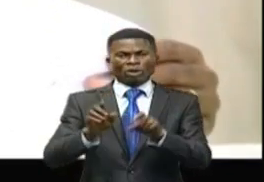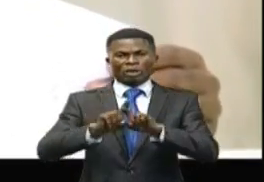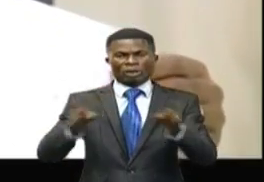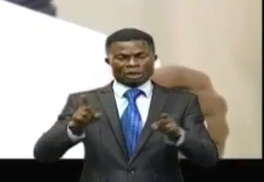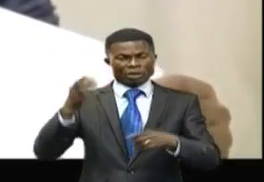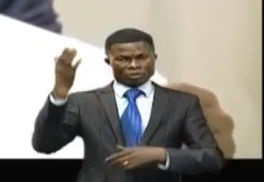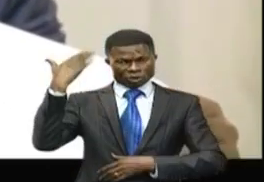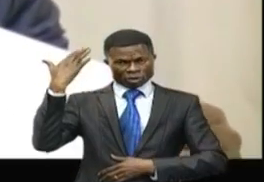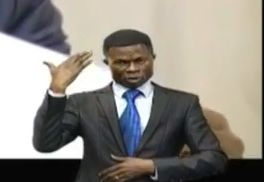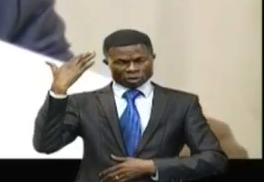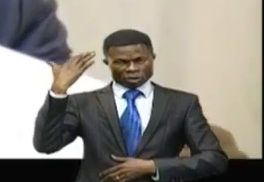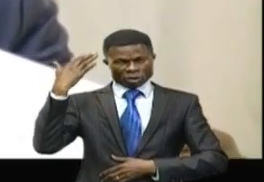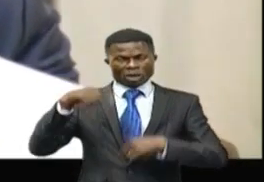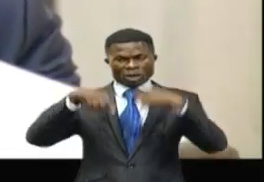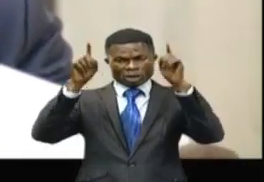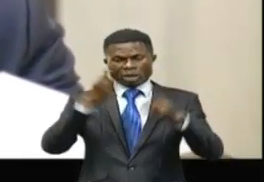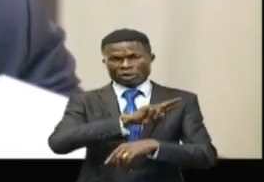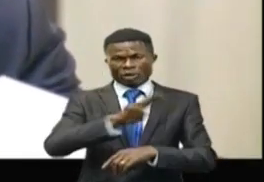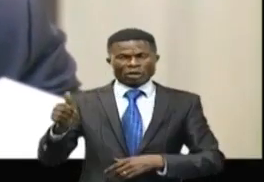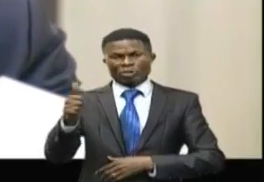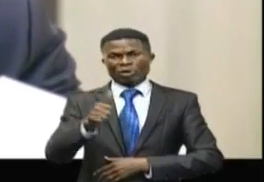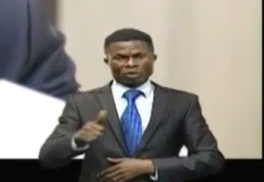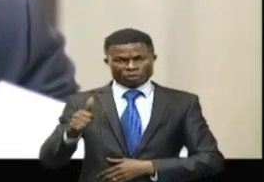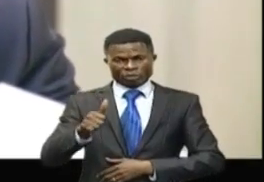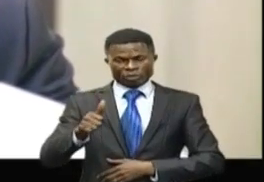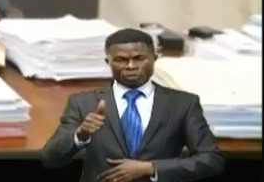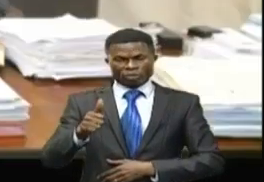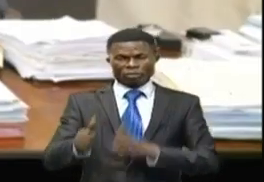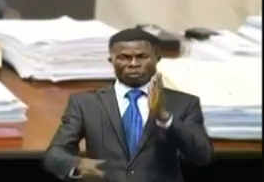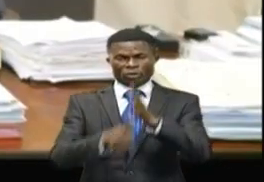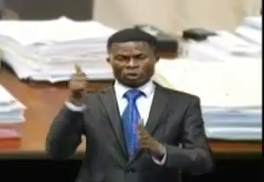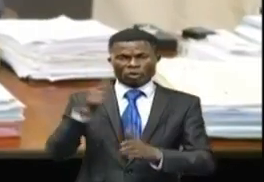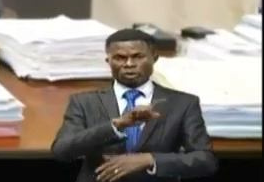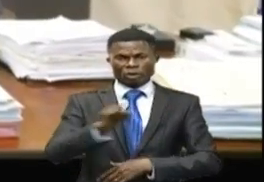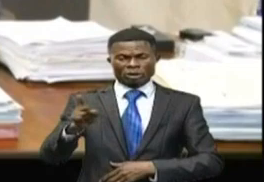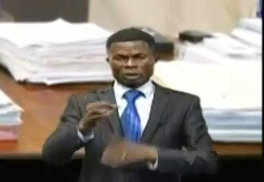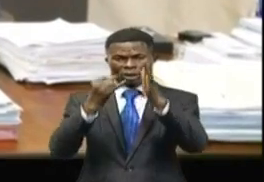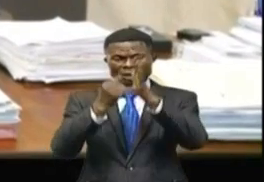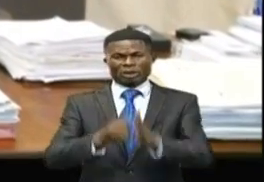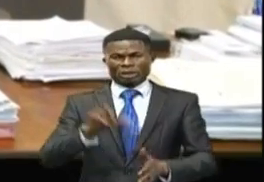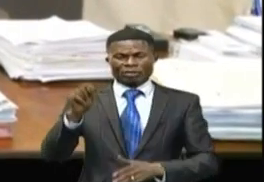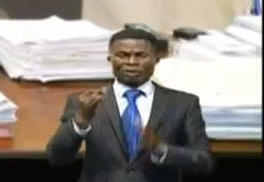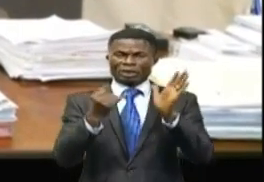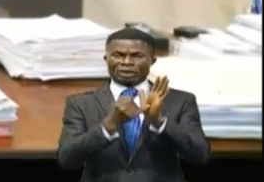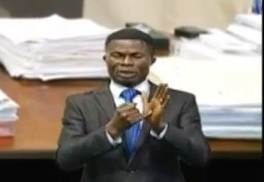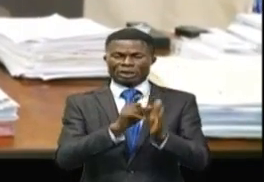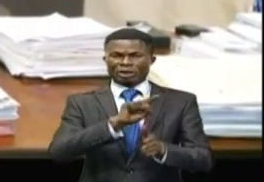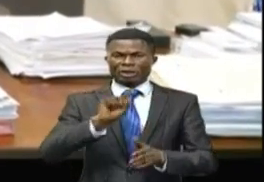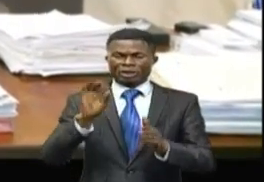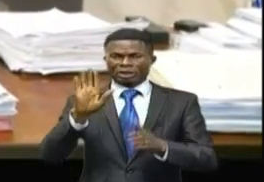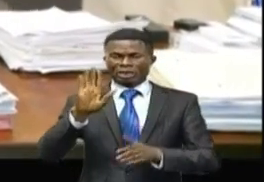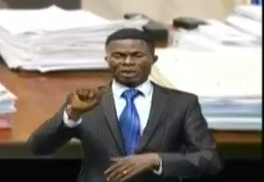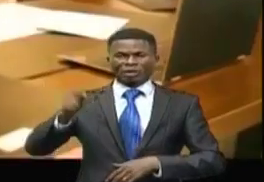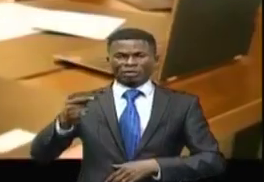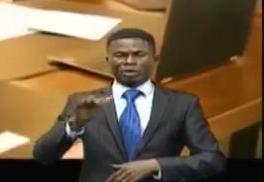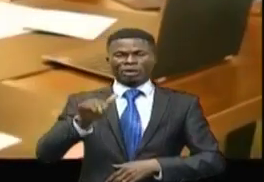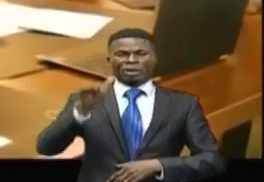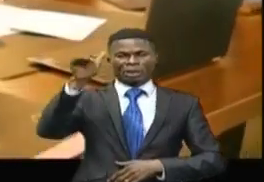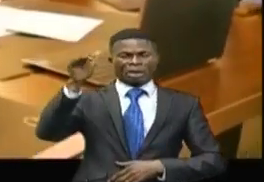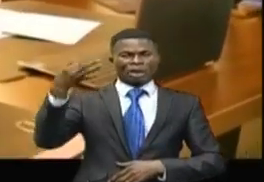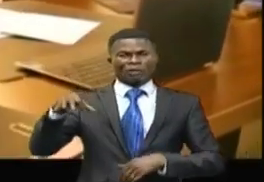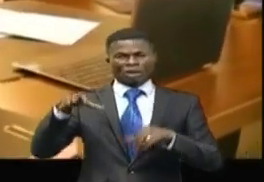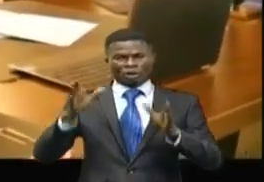durant toute l'année 2021 soit onze mille six cent vingt six mille points 5 milliards de francs congolais